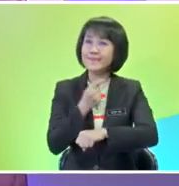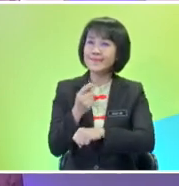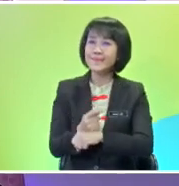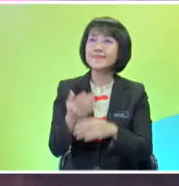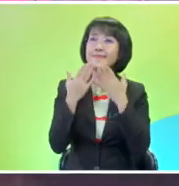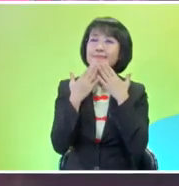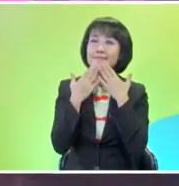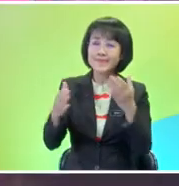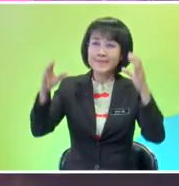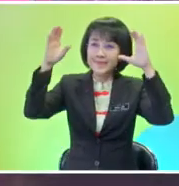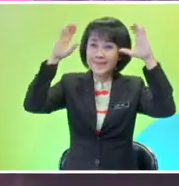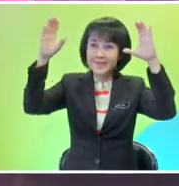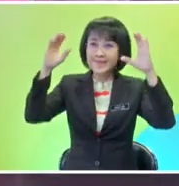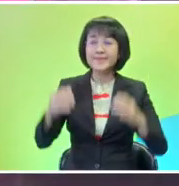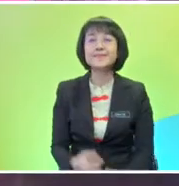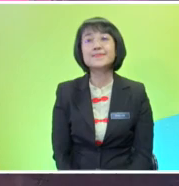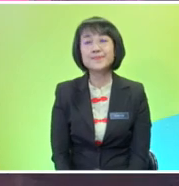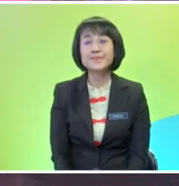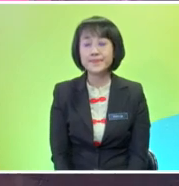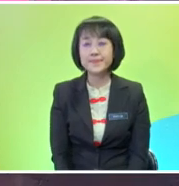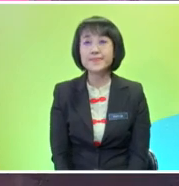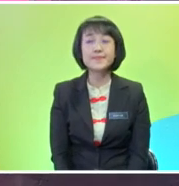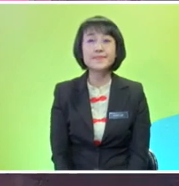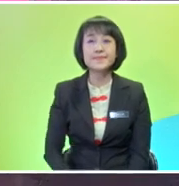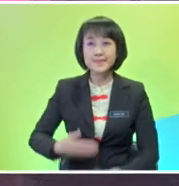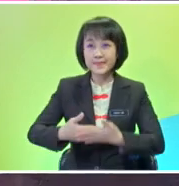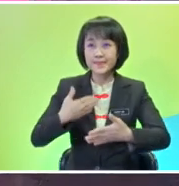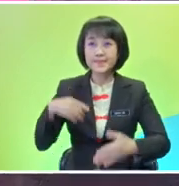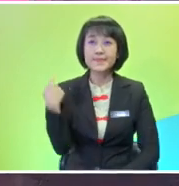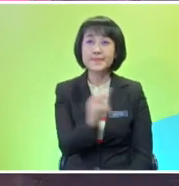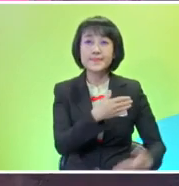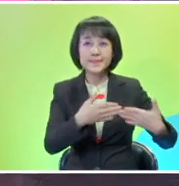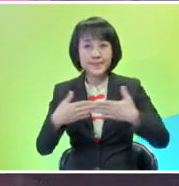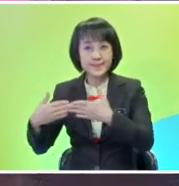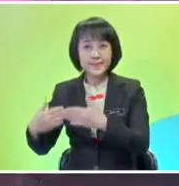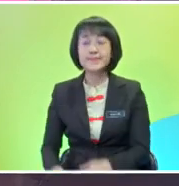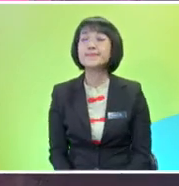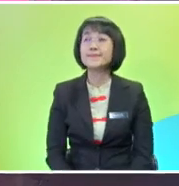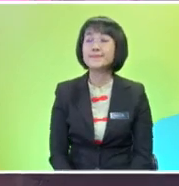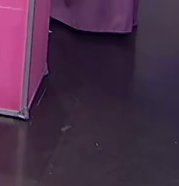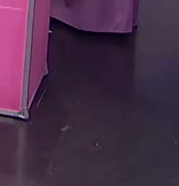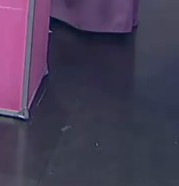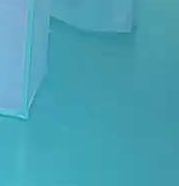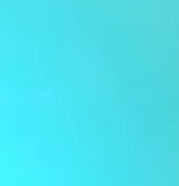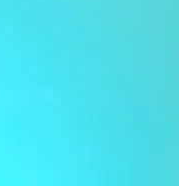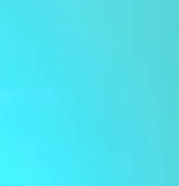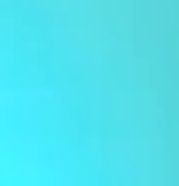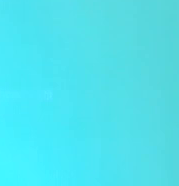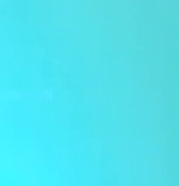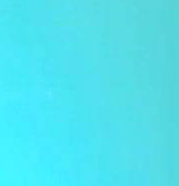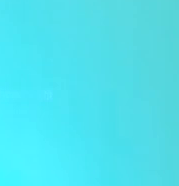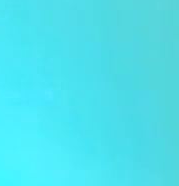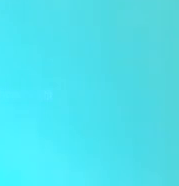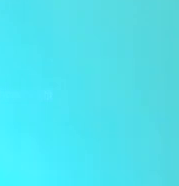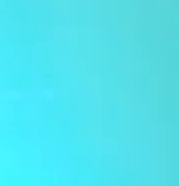hariikah sebel kita teruskan kelas kitaada hari ini di studio ser bersama dengan kami seorang Cikgu jurubahasa